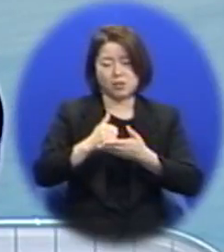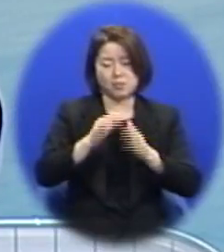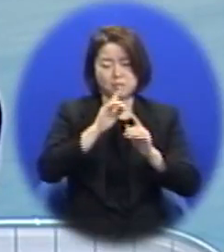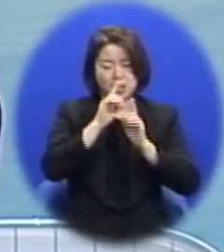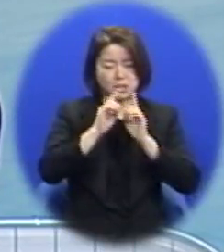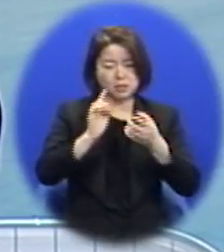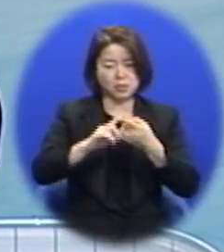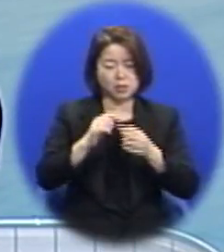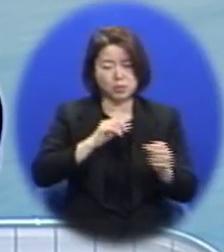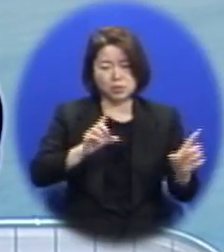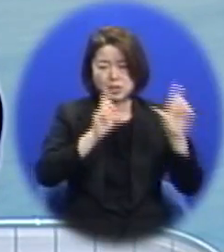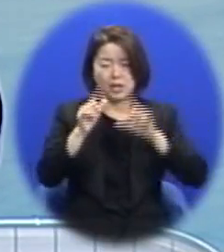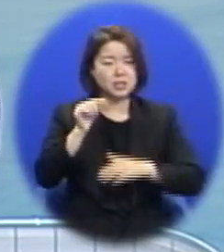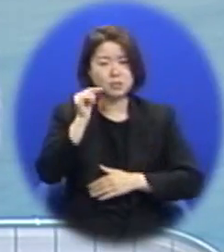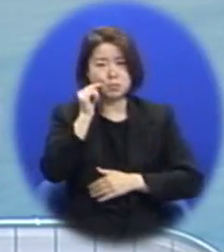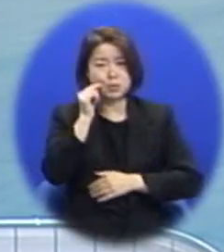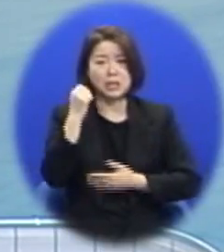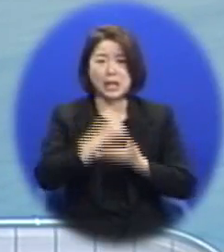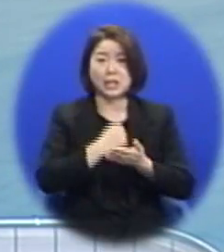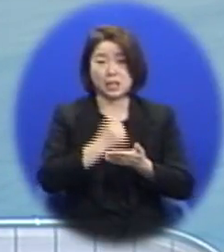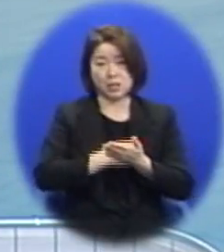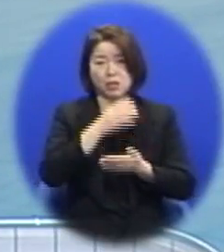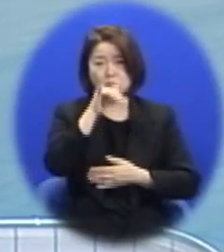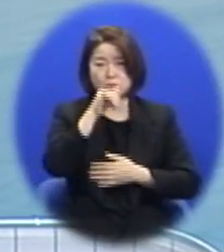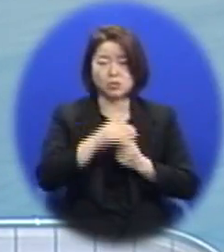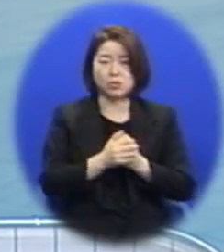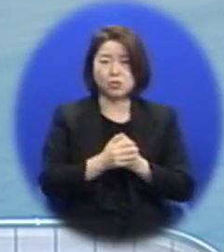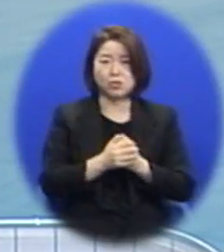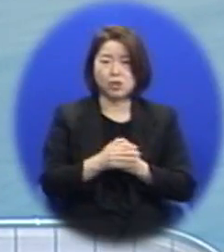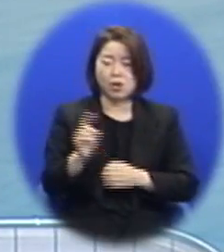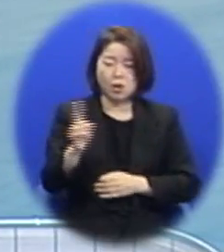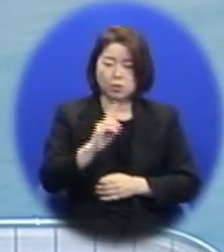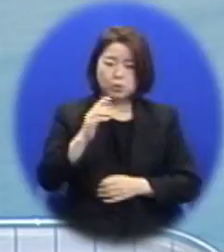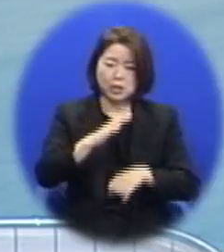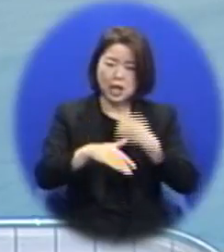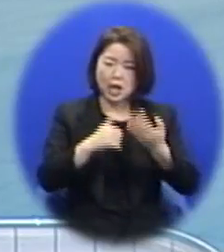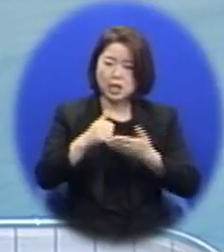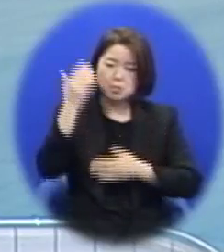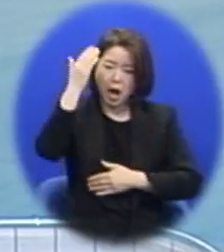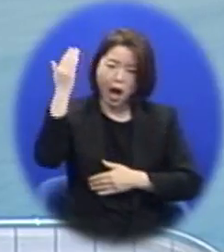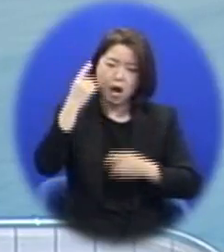있습니다. 도대체 하나님은 한국교회를 어떻게 보실까?